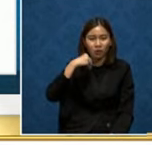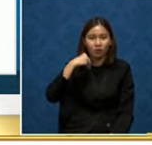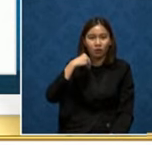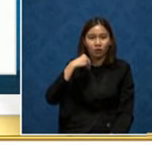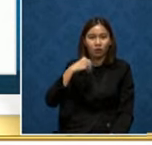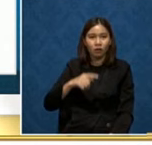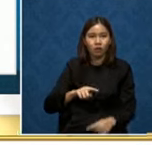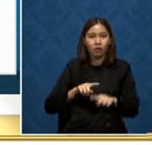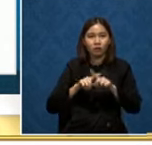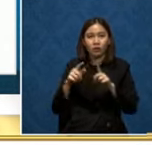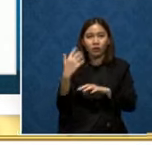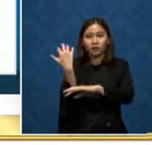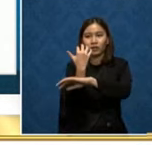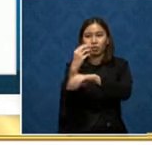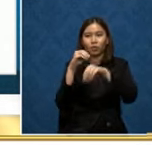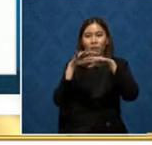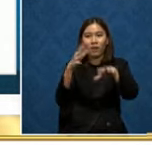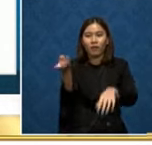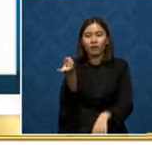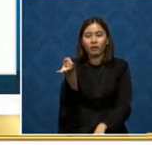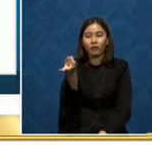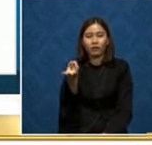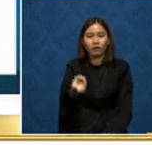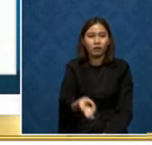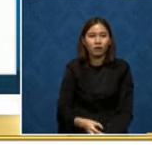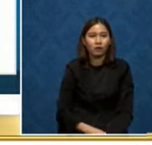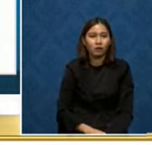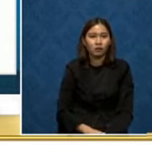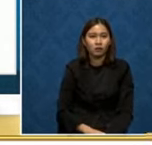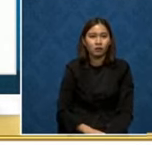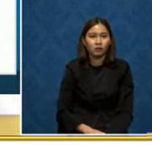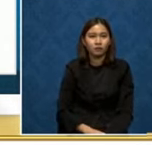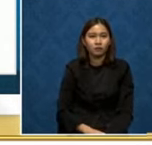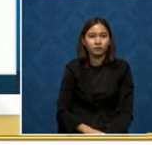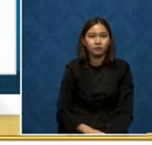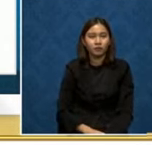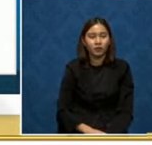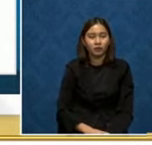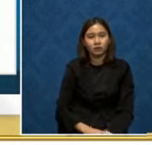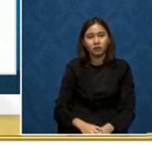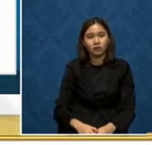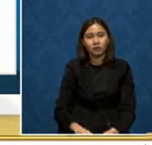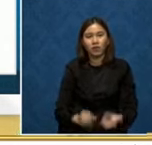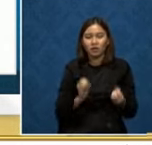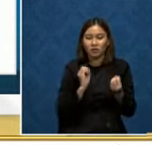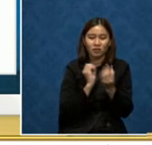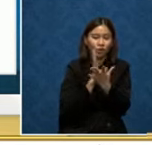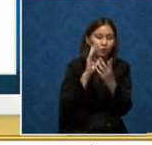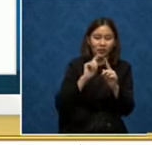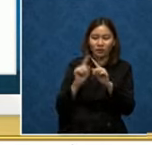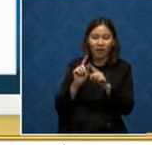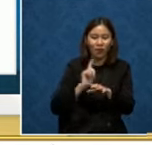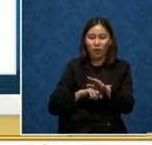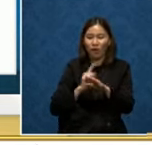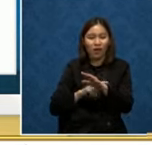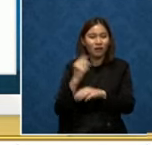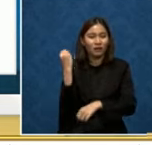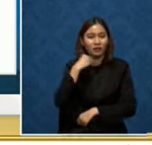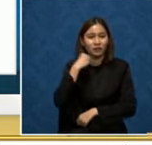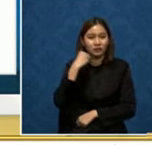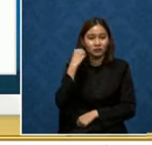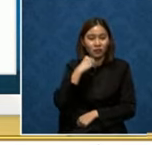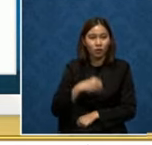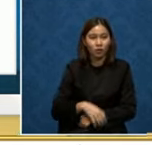แต่ออกมาทีวีน้มากซึเราจะเหนได้ว่าความร่นแรงมันเกิดขึ้นตลอดเวลาดังนั้น